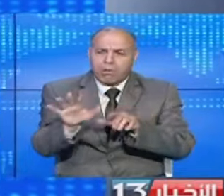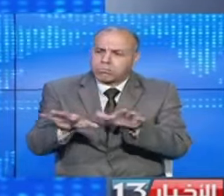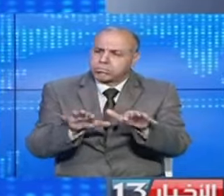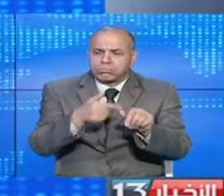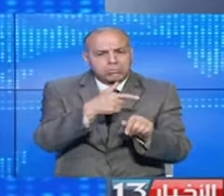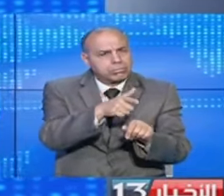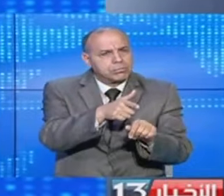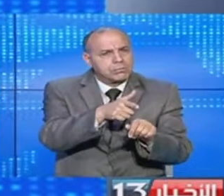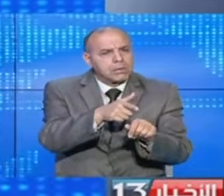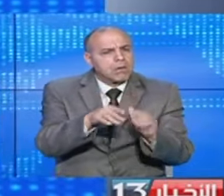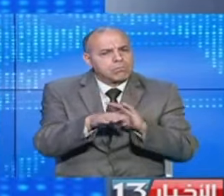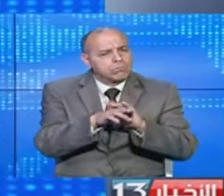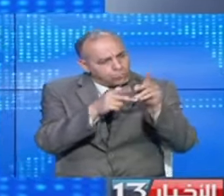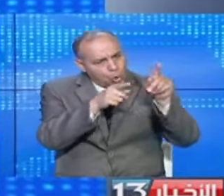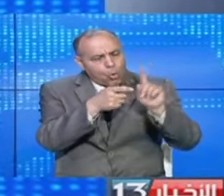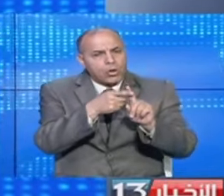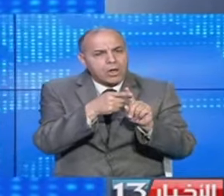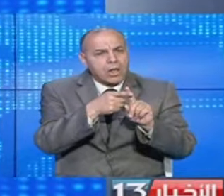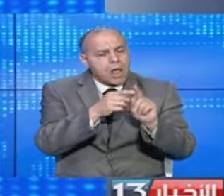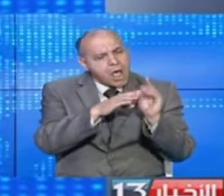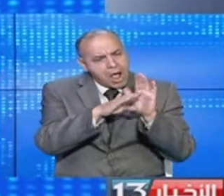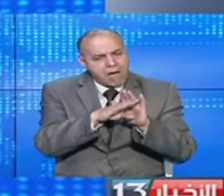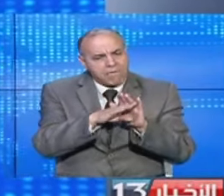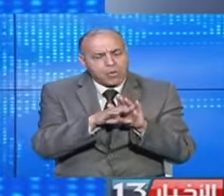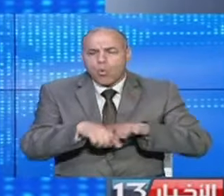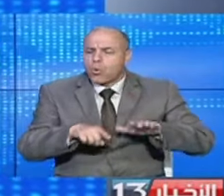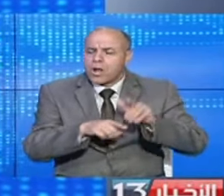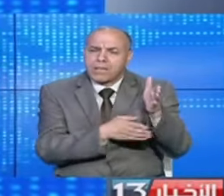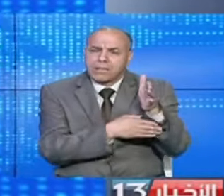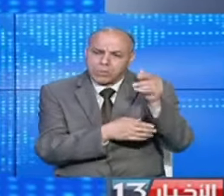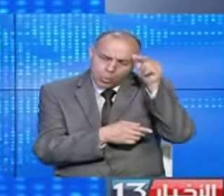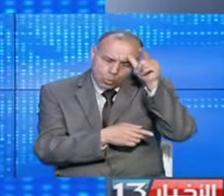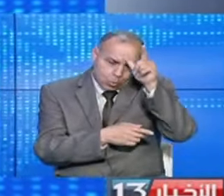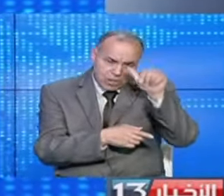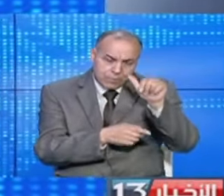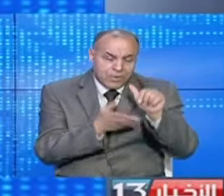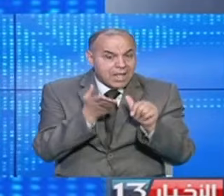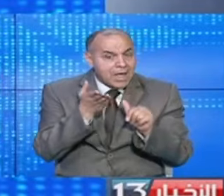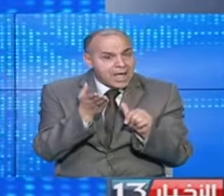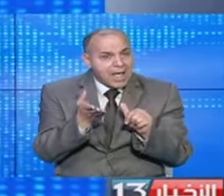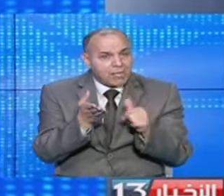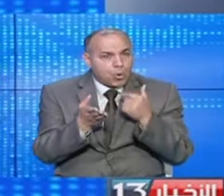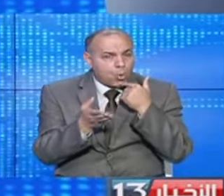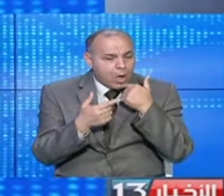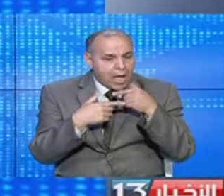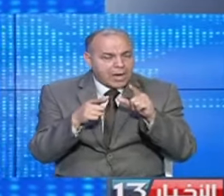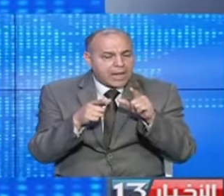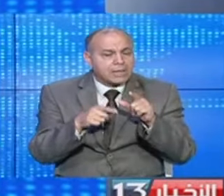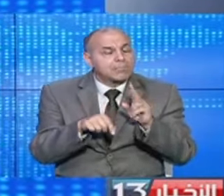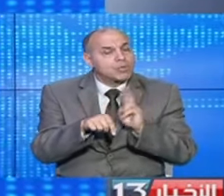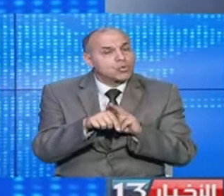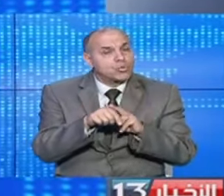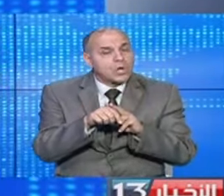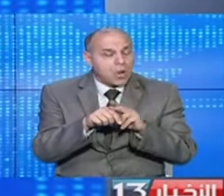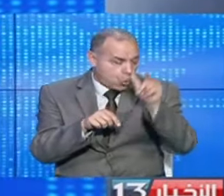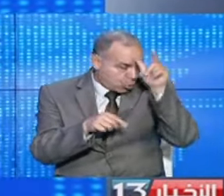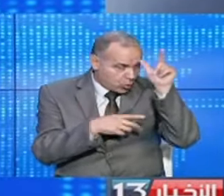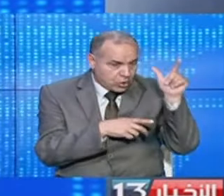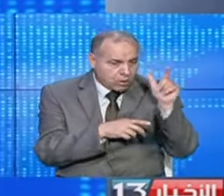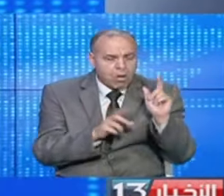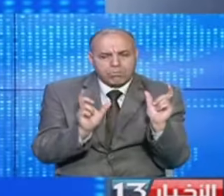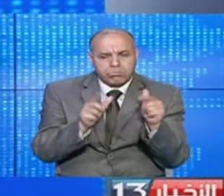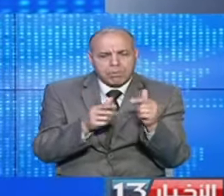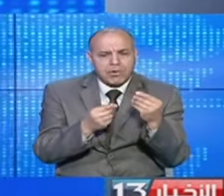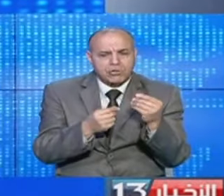وإجراءات بما من شأنه أن يحفظ أمن هذا البلد. يأتي ذلك عقب أعلان السلطات الأردنية